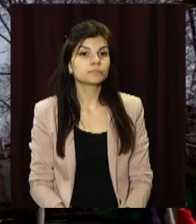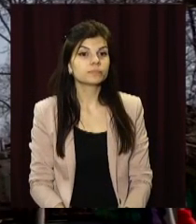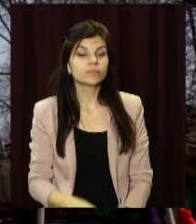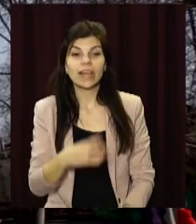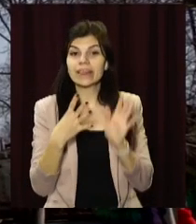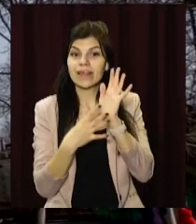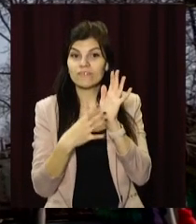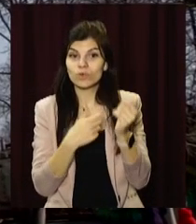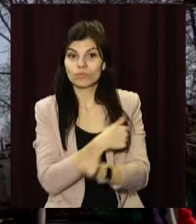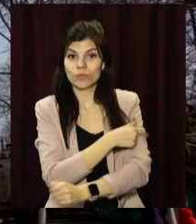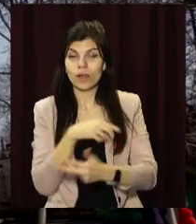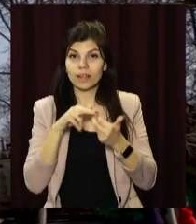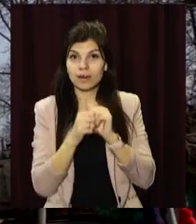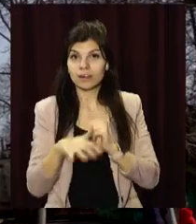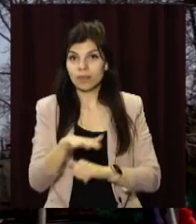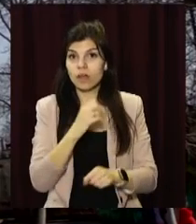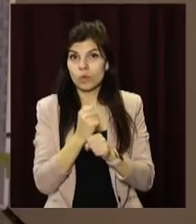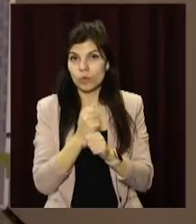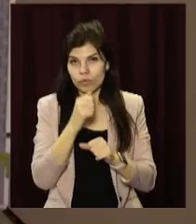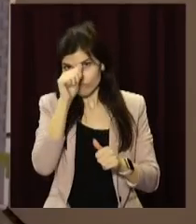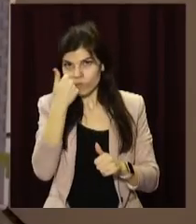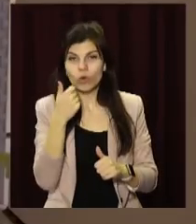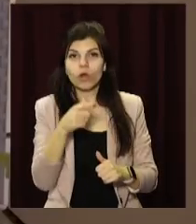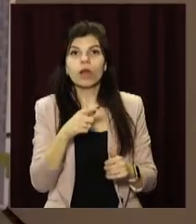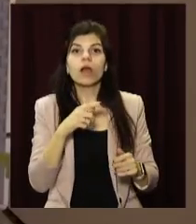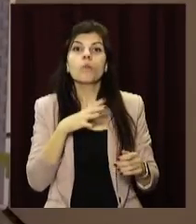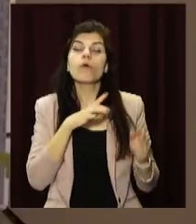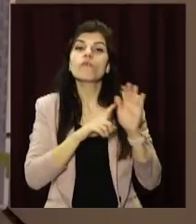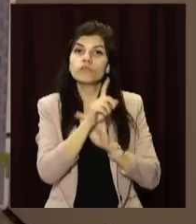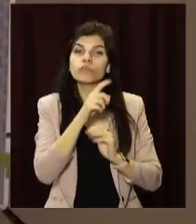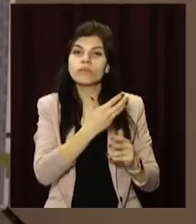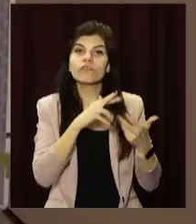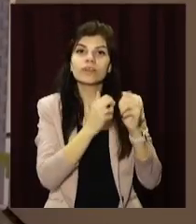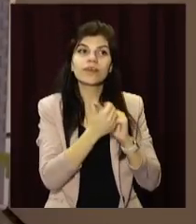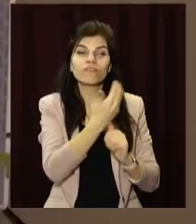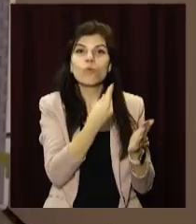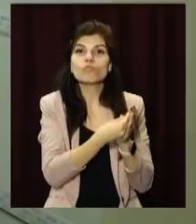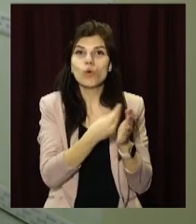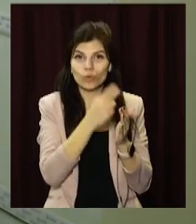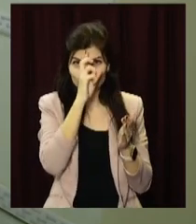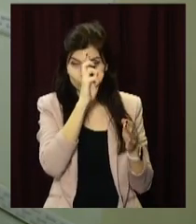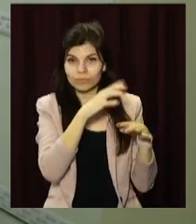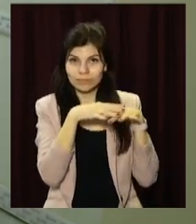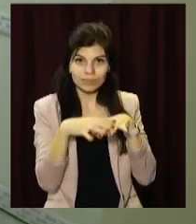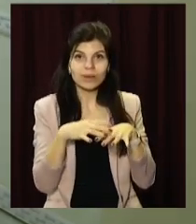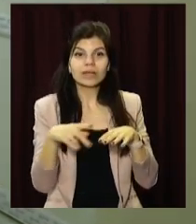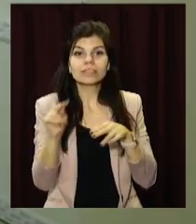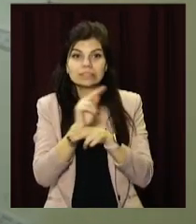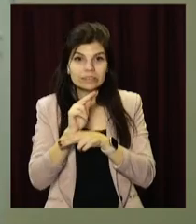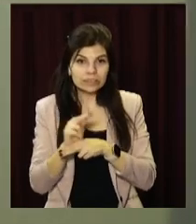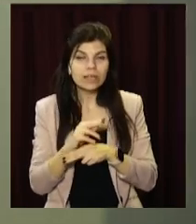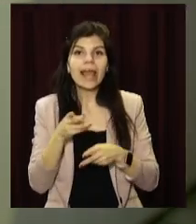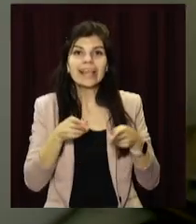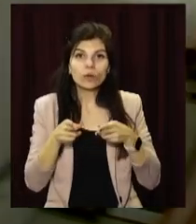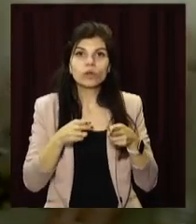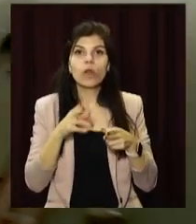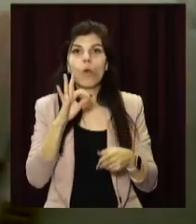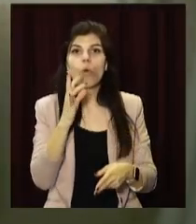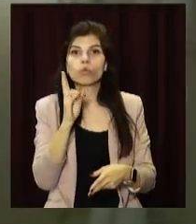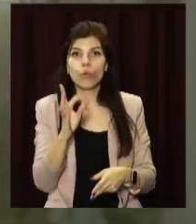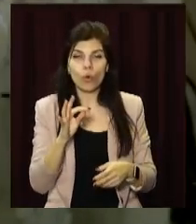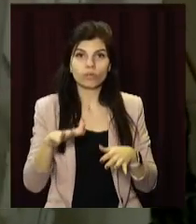У 9-й лікарні Кам'янського роботи в розпалі. Спершу коштом міста тут відремонтували 4 із 7 поверхів. Зокрема, оновили відділення хірургії